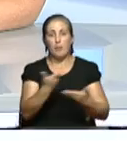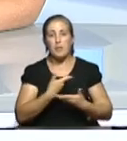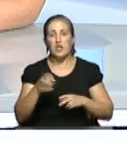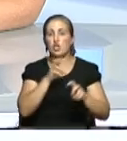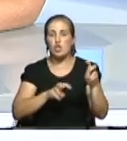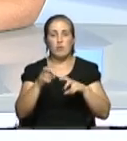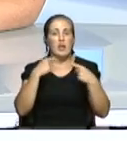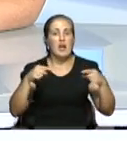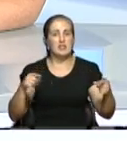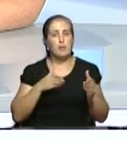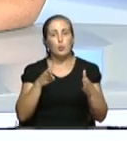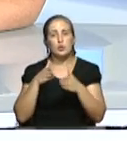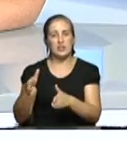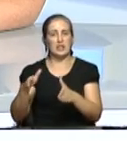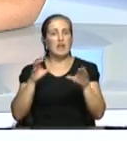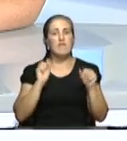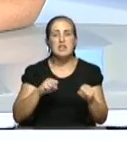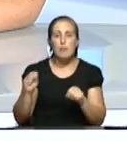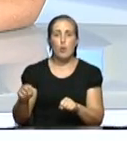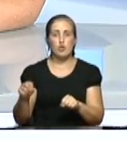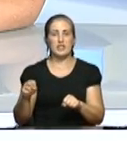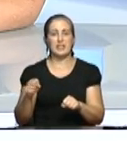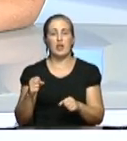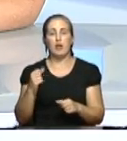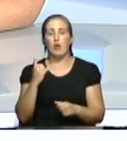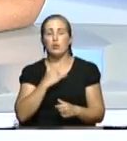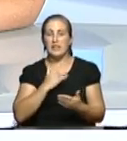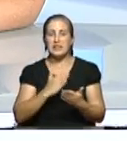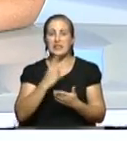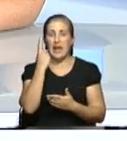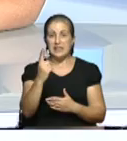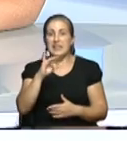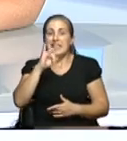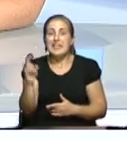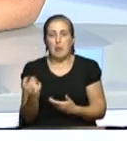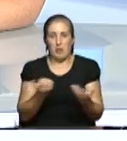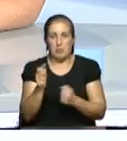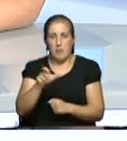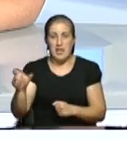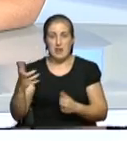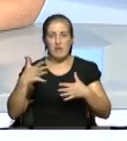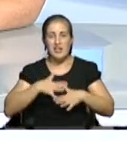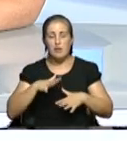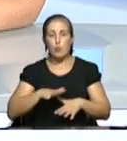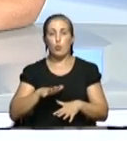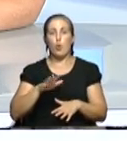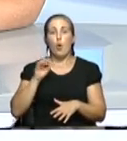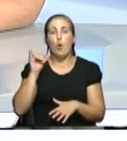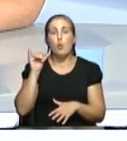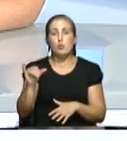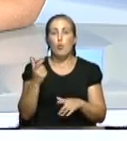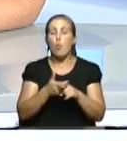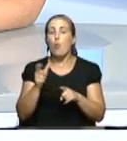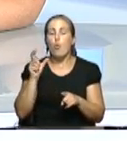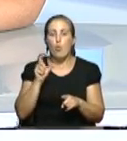пути возможности да и у нас есть один из предприниматели в крыму у него у нее очень